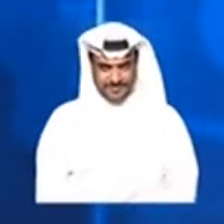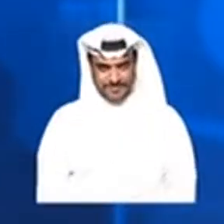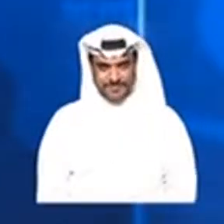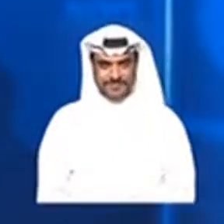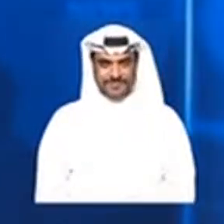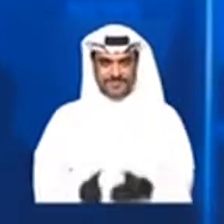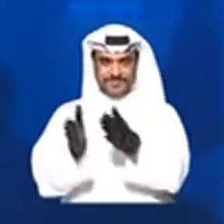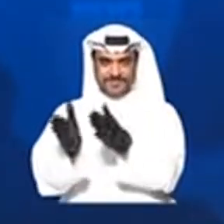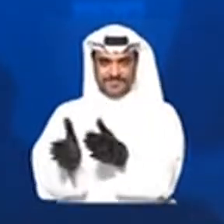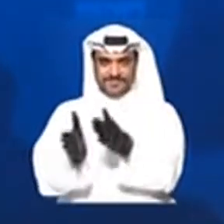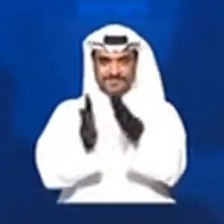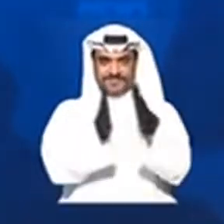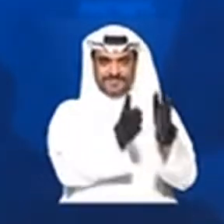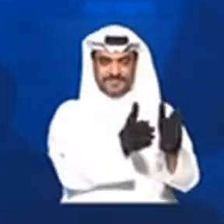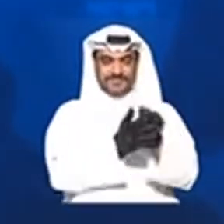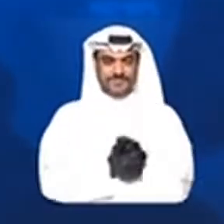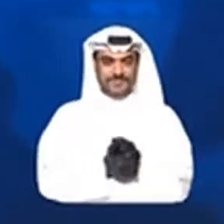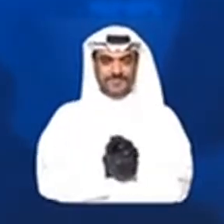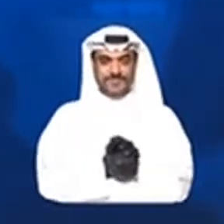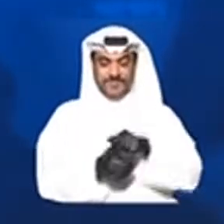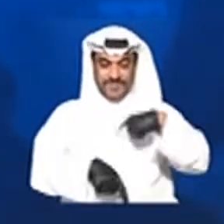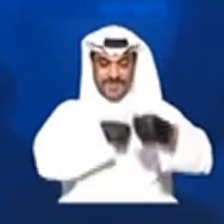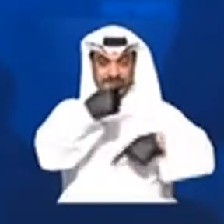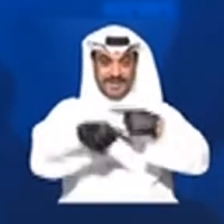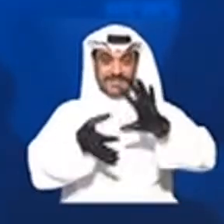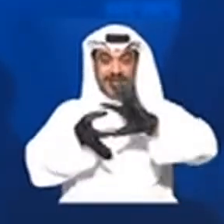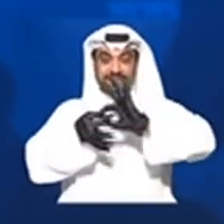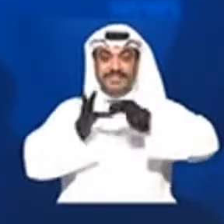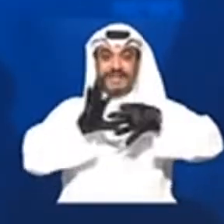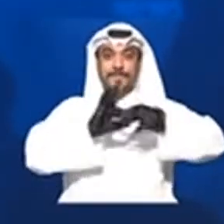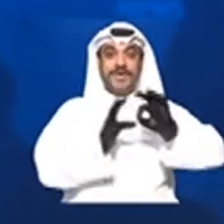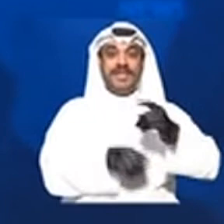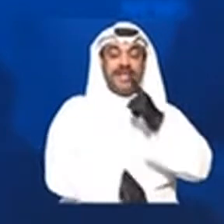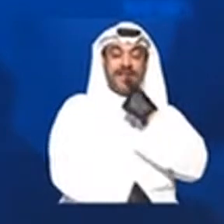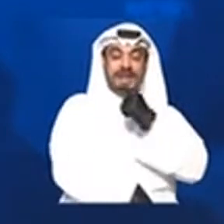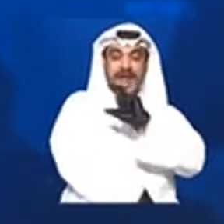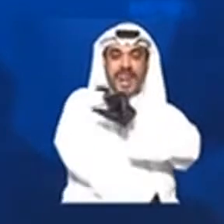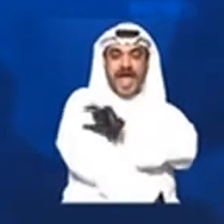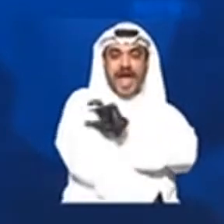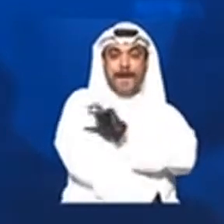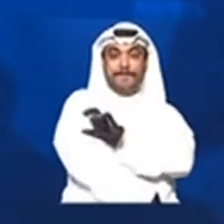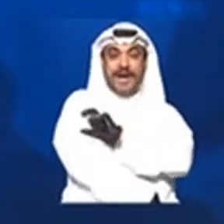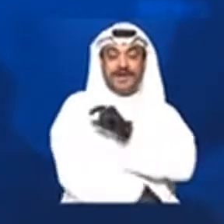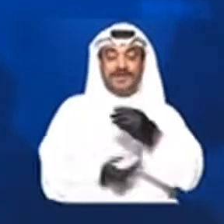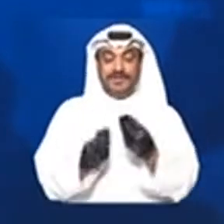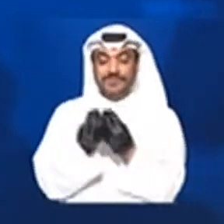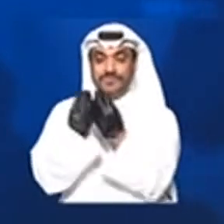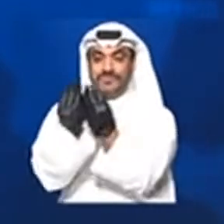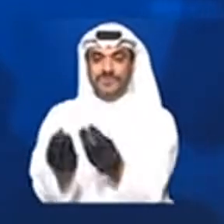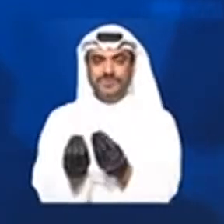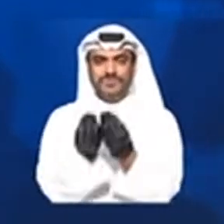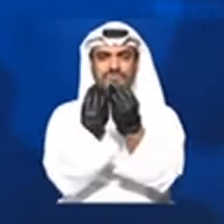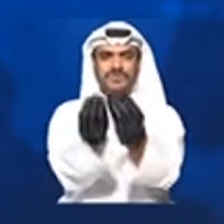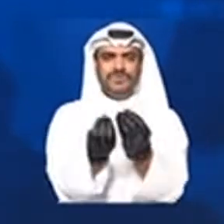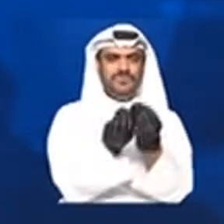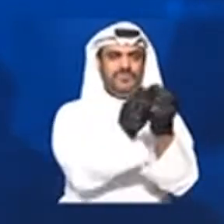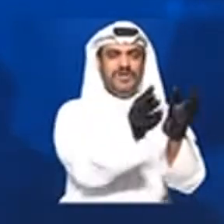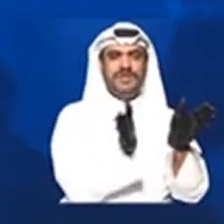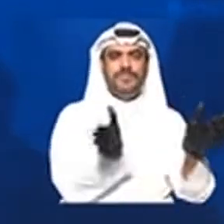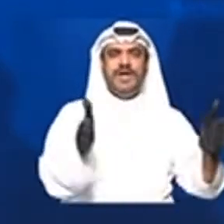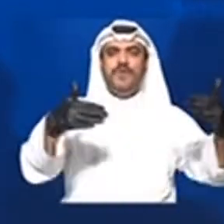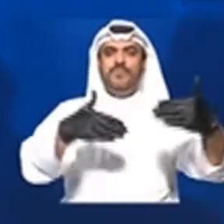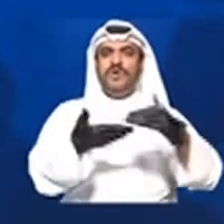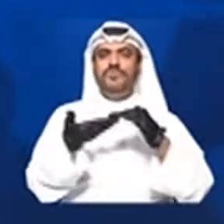والآن مشاهدينا، تواصل جمعية الهلال الأحمر الكويتية استعداداتها لتوفير المساعدات لقاطني المناطق